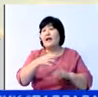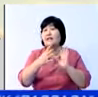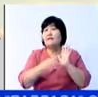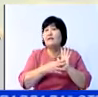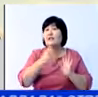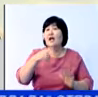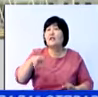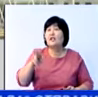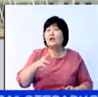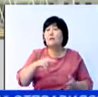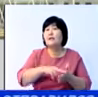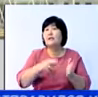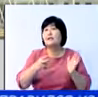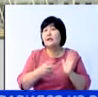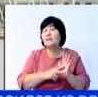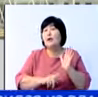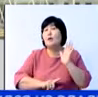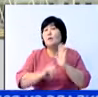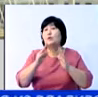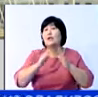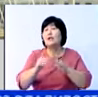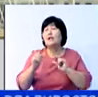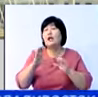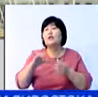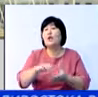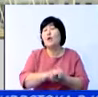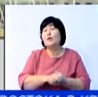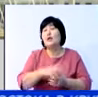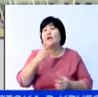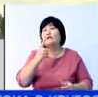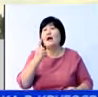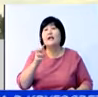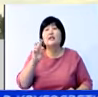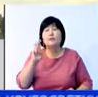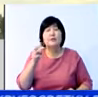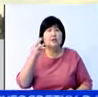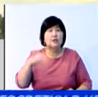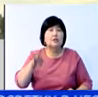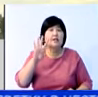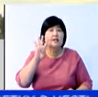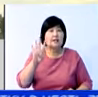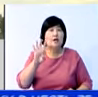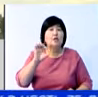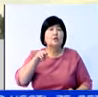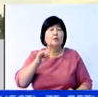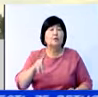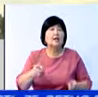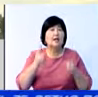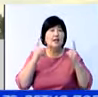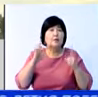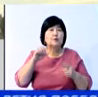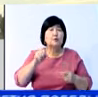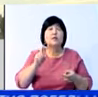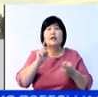19 декабря запланирован пуск ракеты-носителя «Союз-2-1Б» с 34 спутниками глобальной